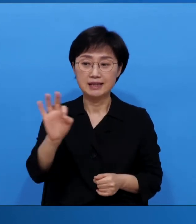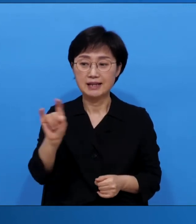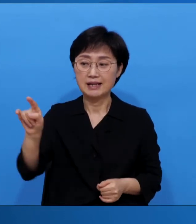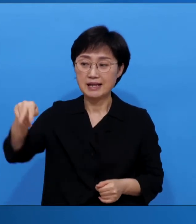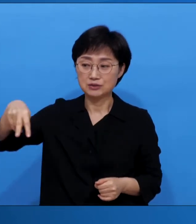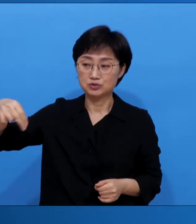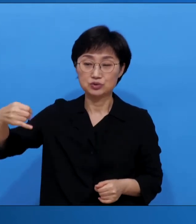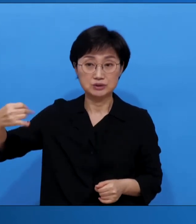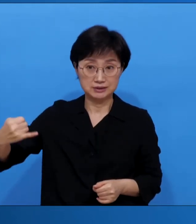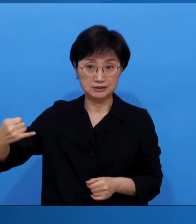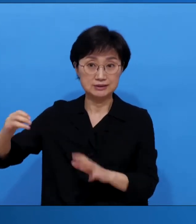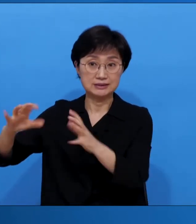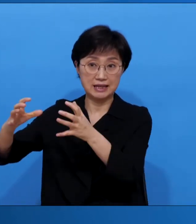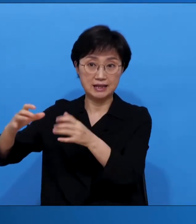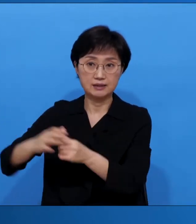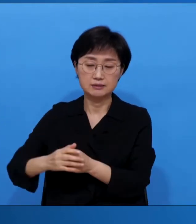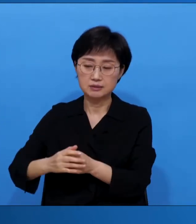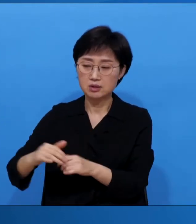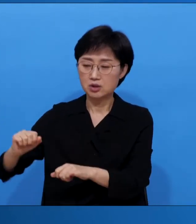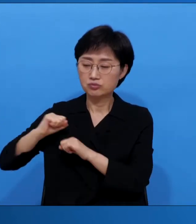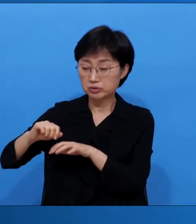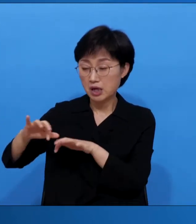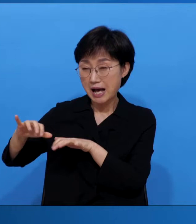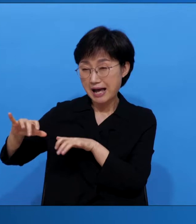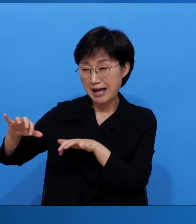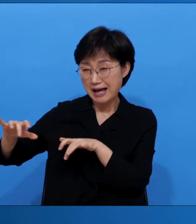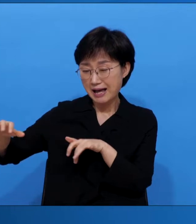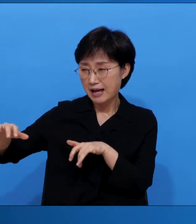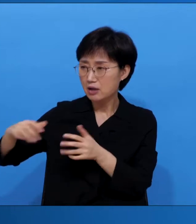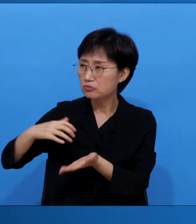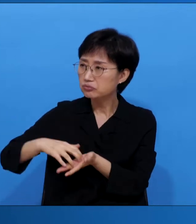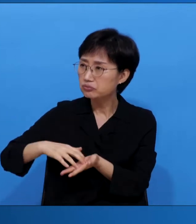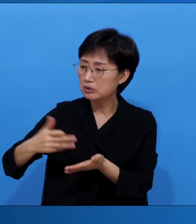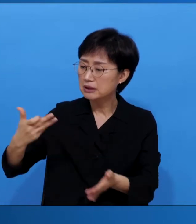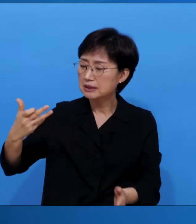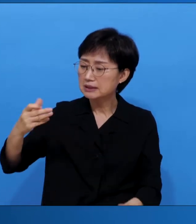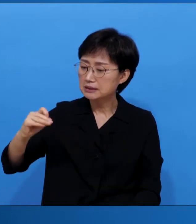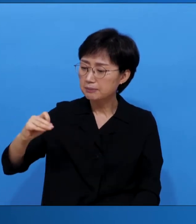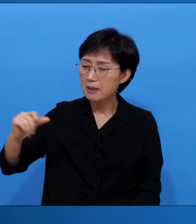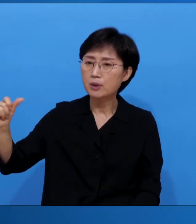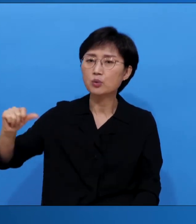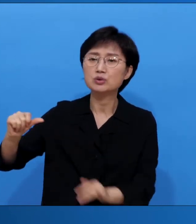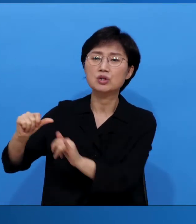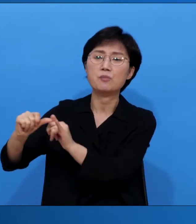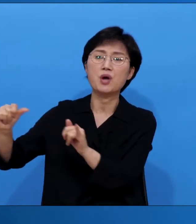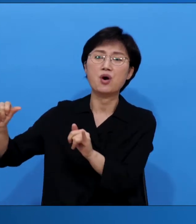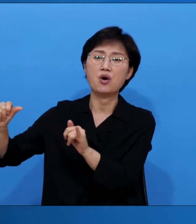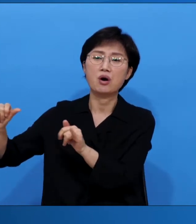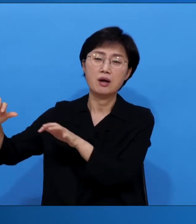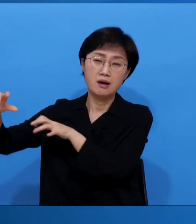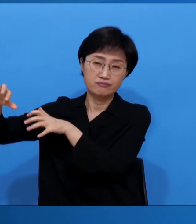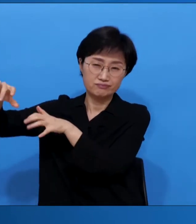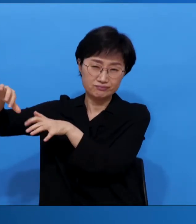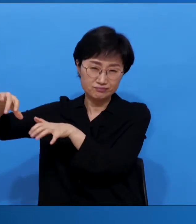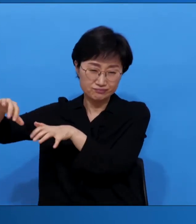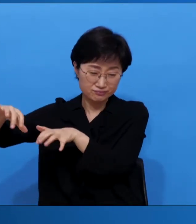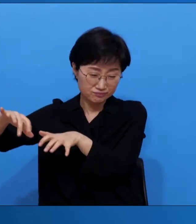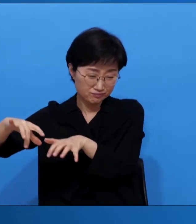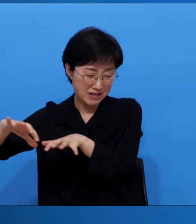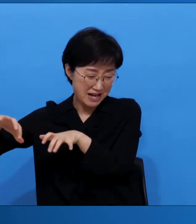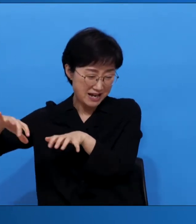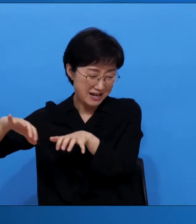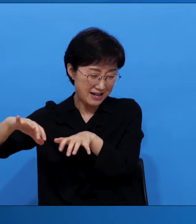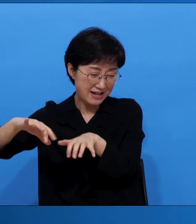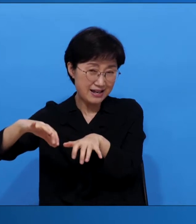군인이 18만 5천 군대를 끌고 이스라엘 쳐들어왔어요. At those words, Assyria sent 185,000 soldiers